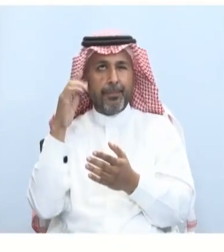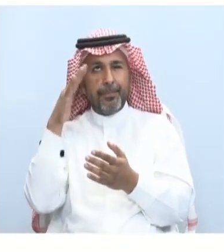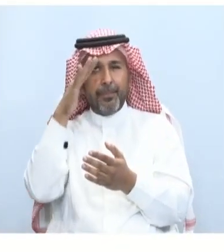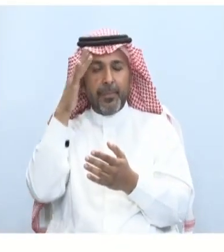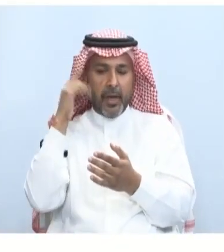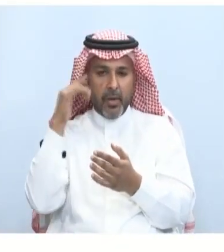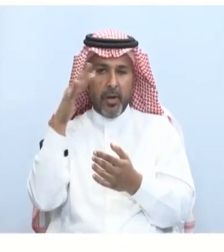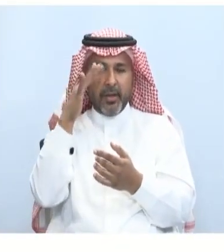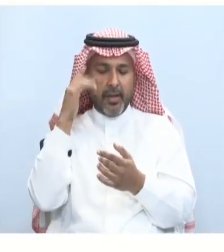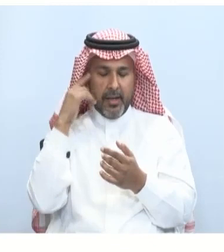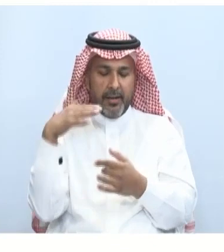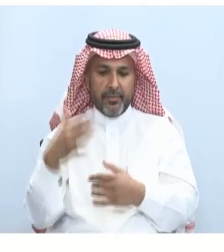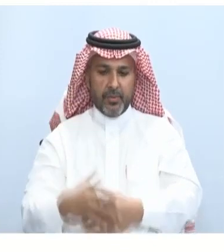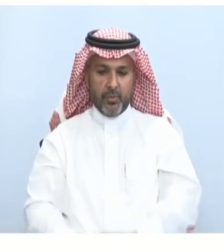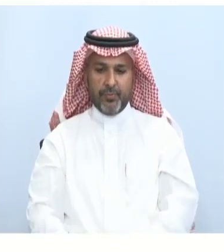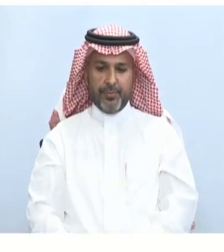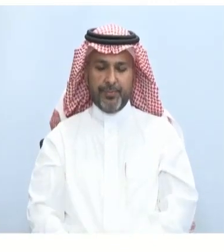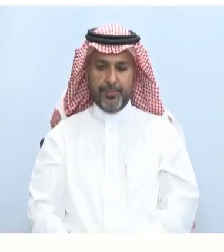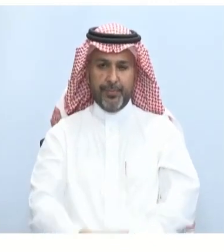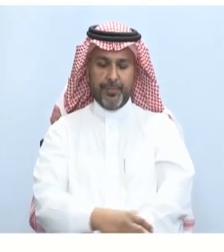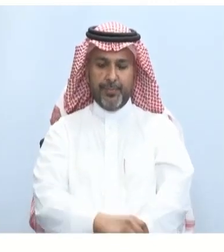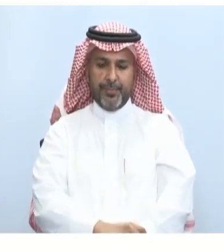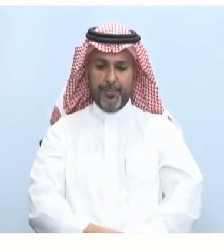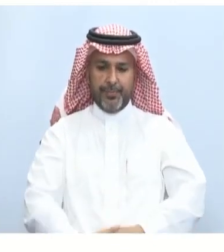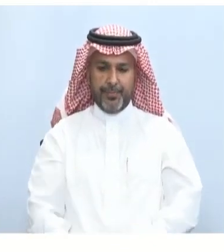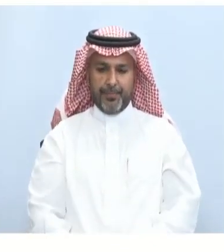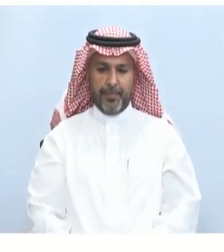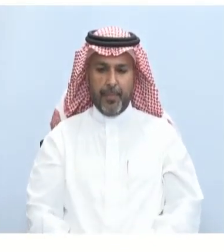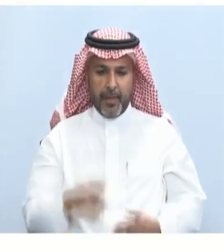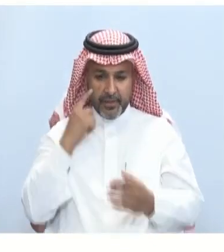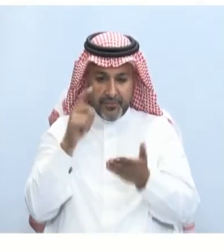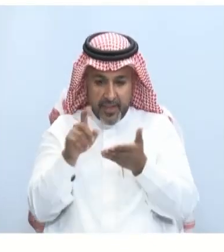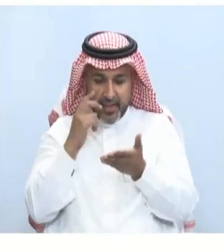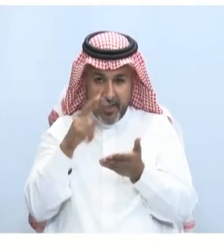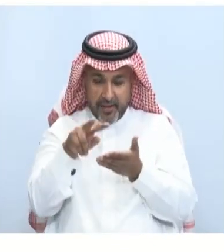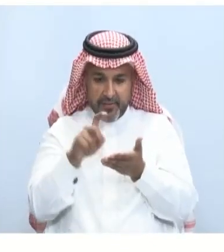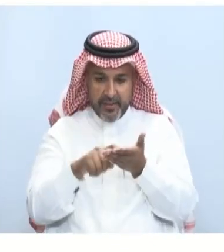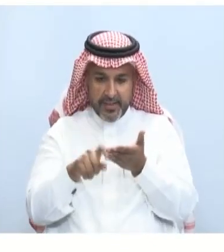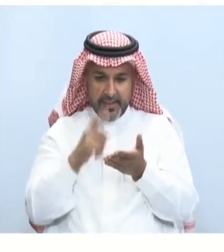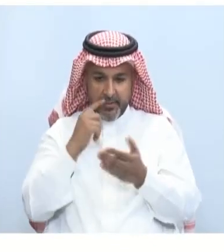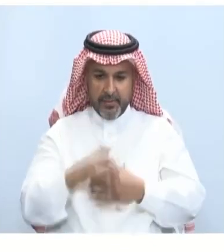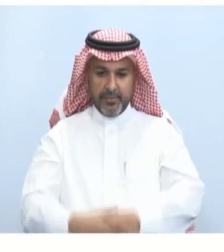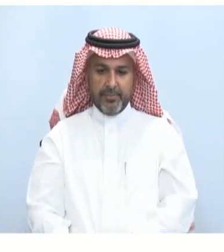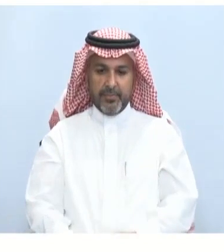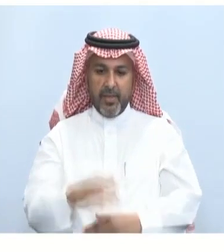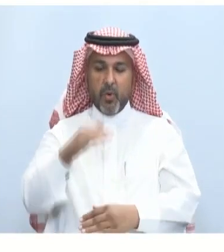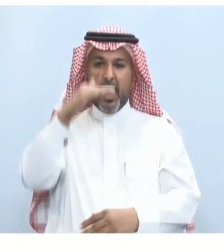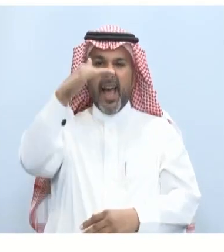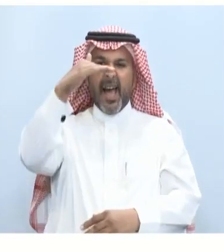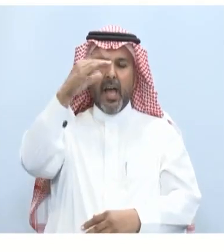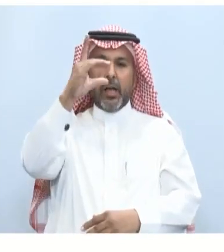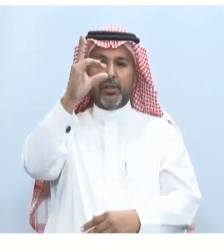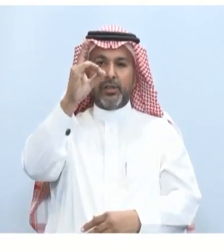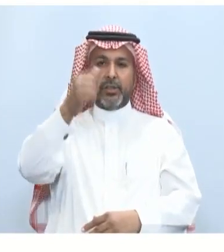طيب لاحظوا هنا المعادله لما دخلناها طلع لنا كلمه خطا لم يتم